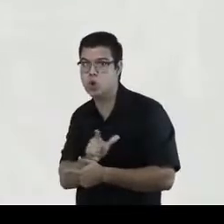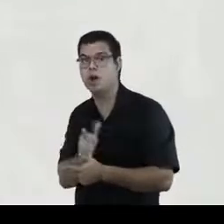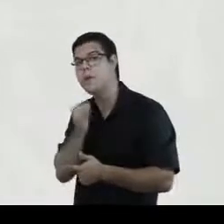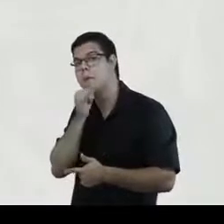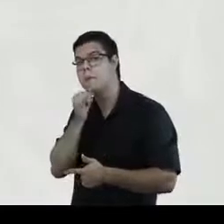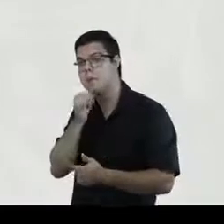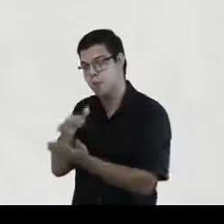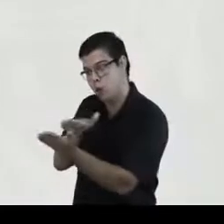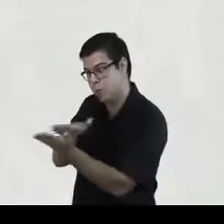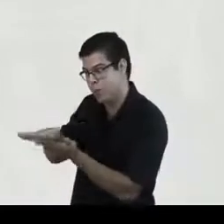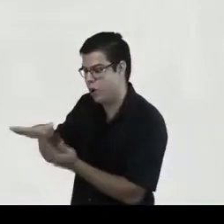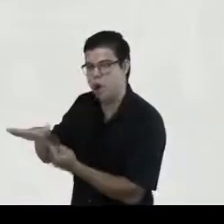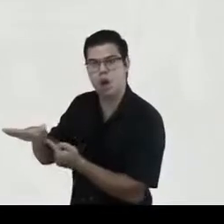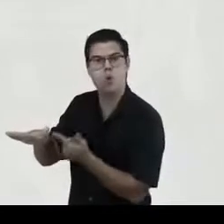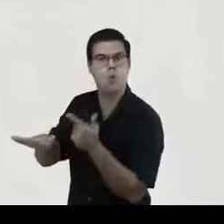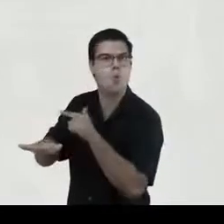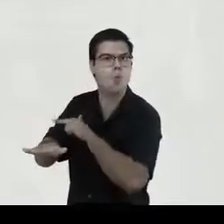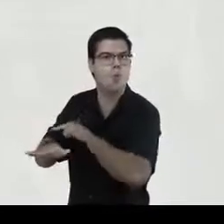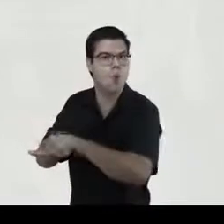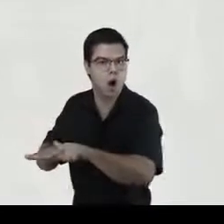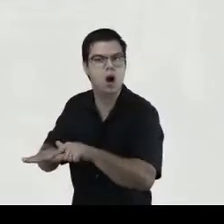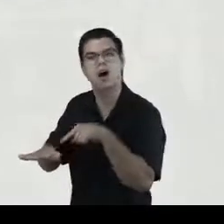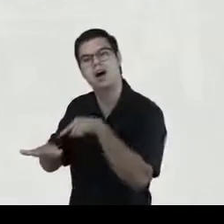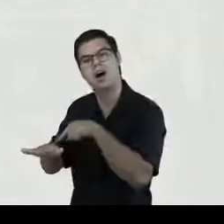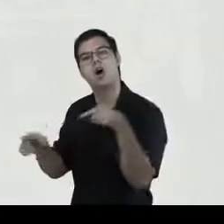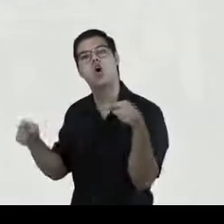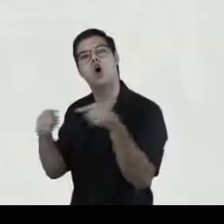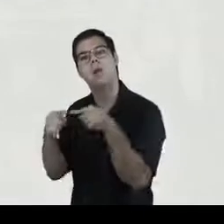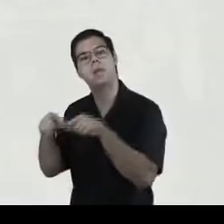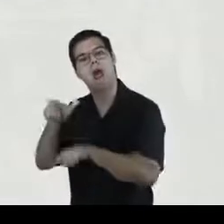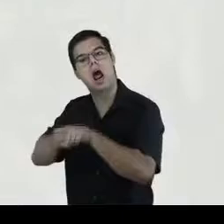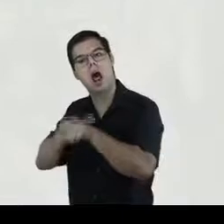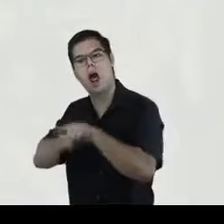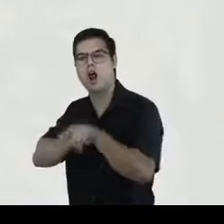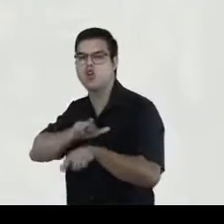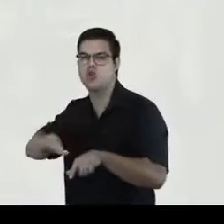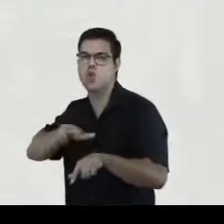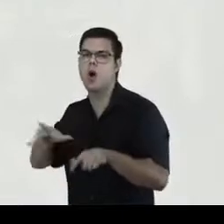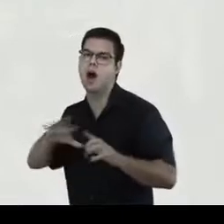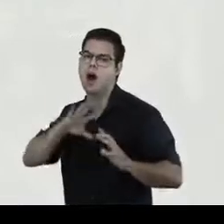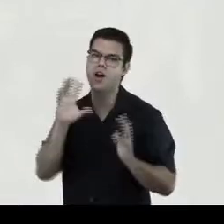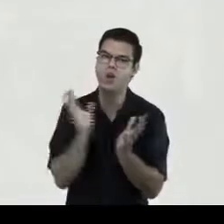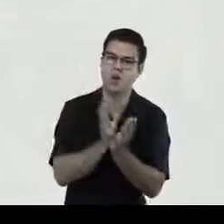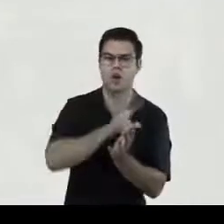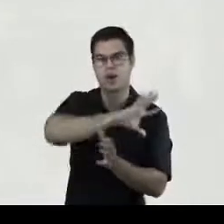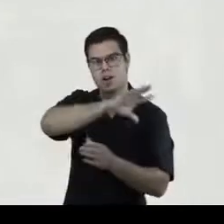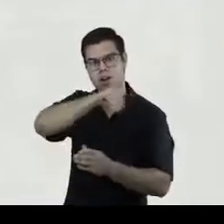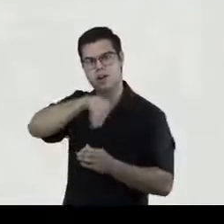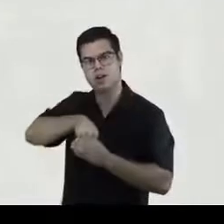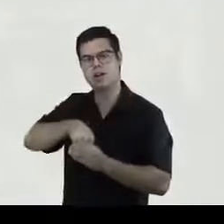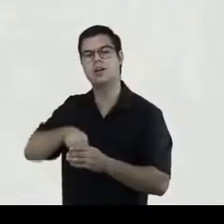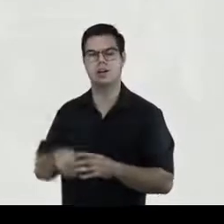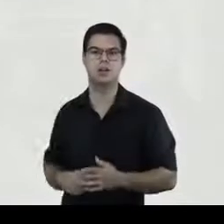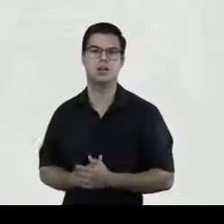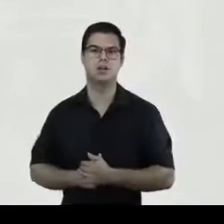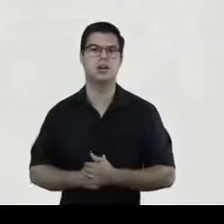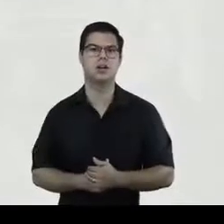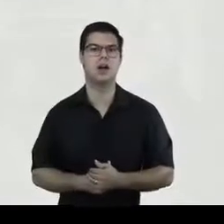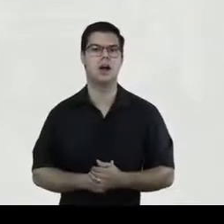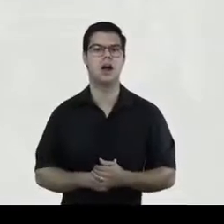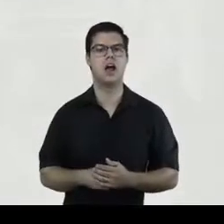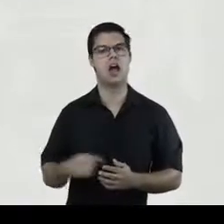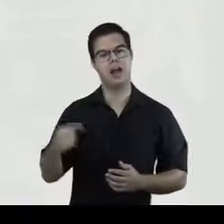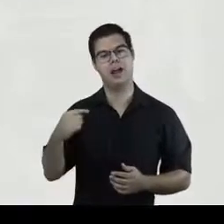Kurz zu den Ergebnissen. Ich werde sie mit den Zahlen nicht im Detail belästigen, aber auf dieser